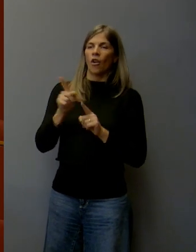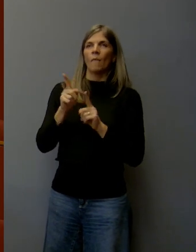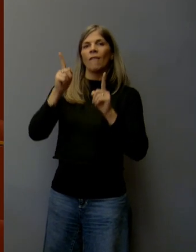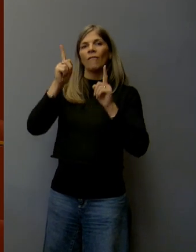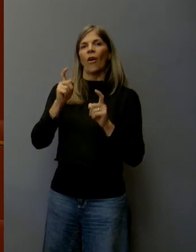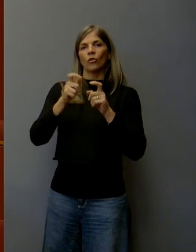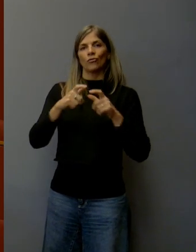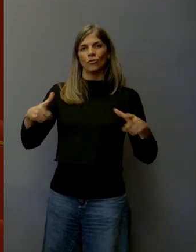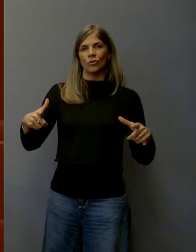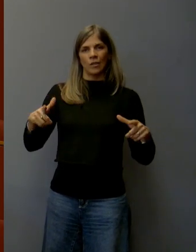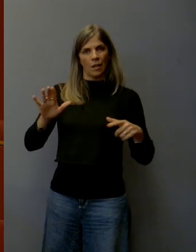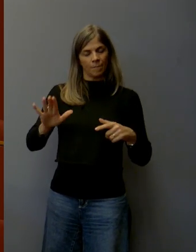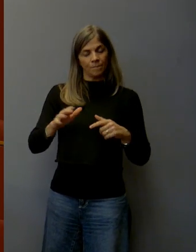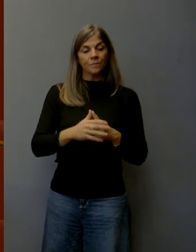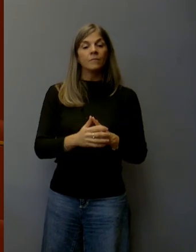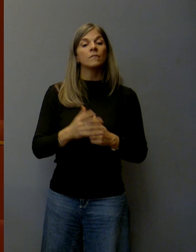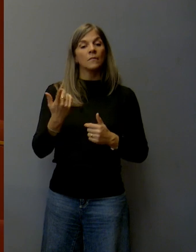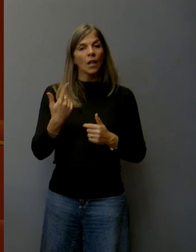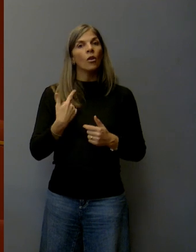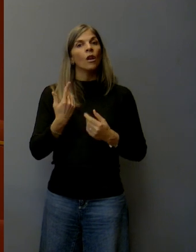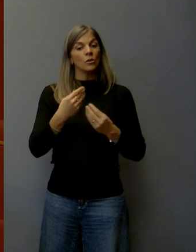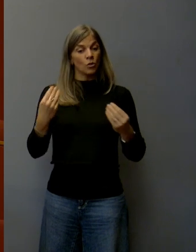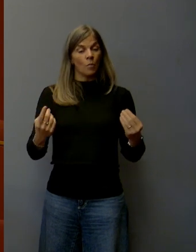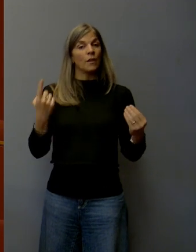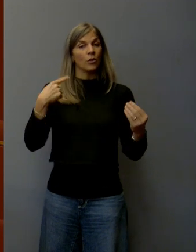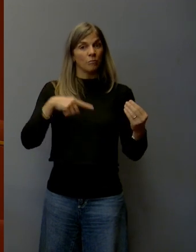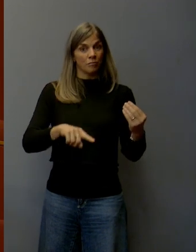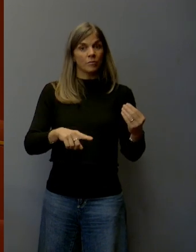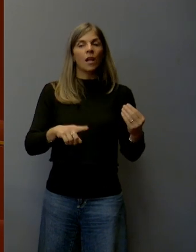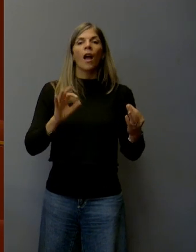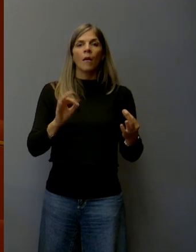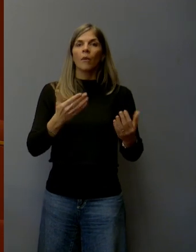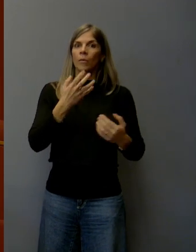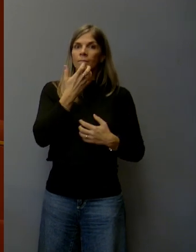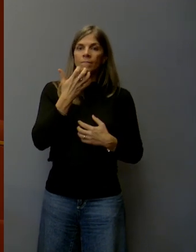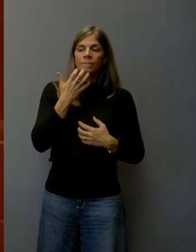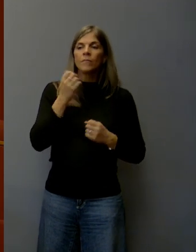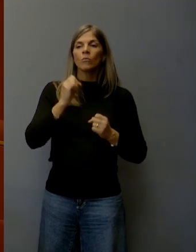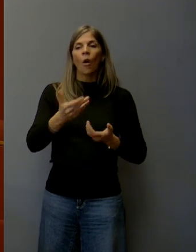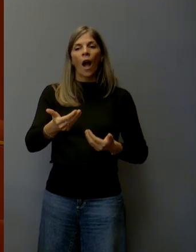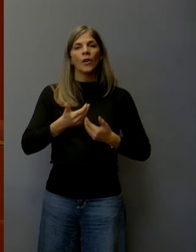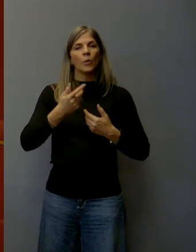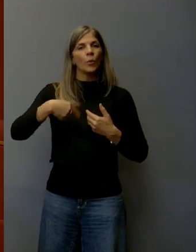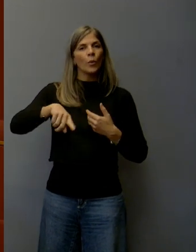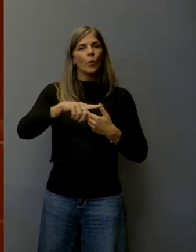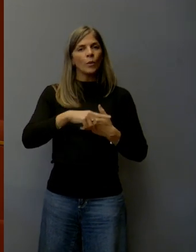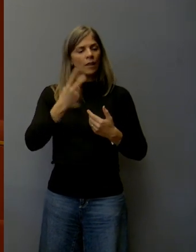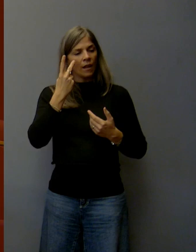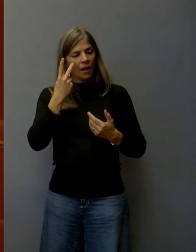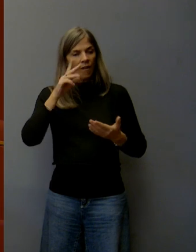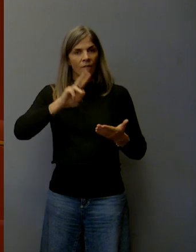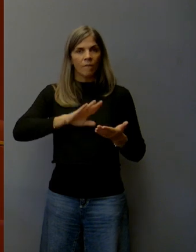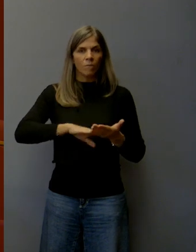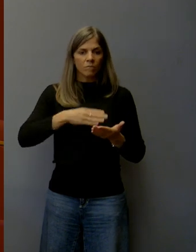genere avrebbe Sarebbe uno strumento che aiuterebbe tutti noi a poter verificare in concreto se davvero